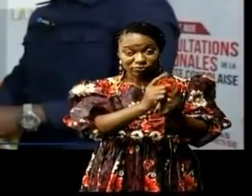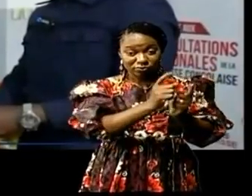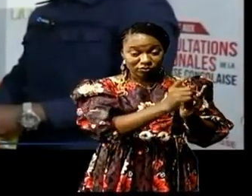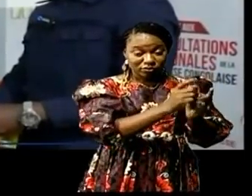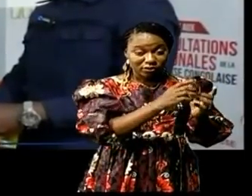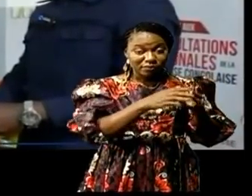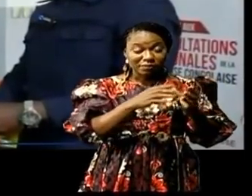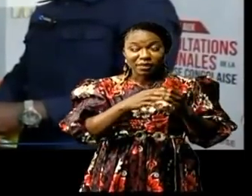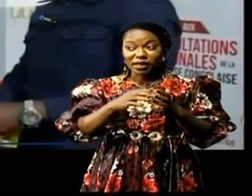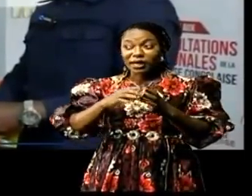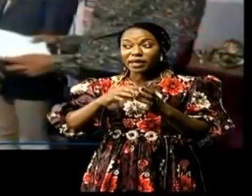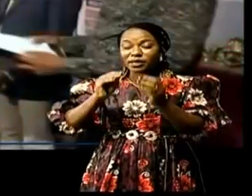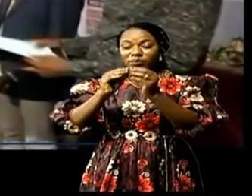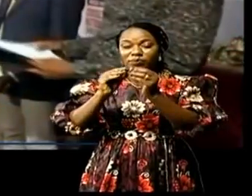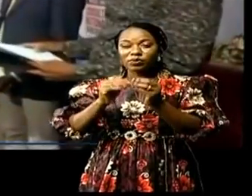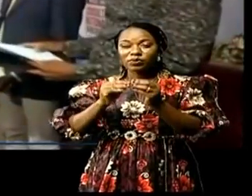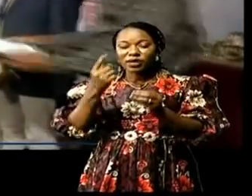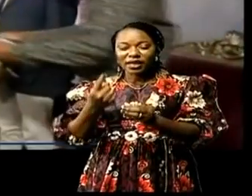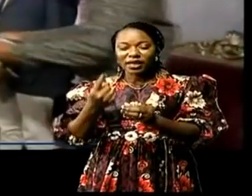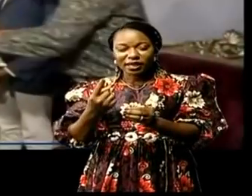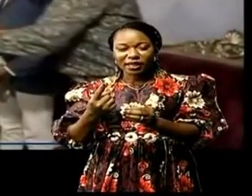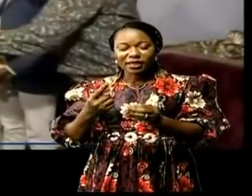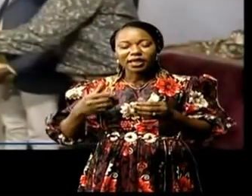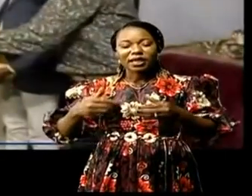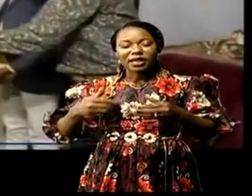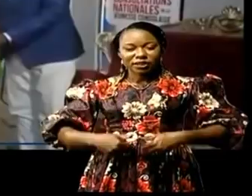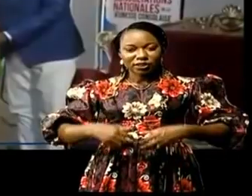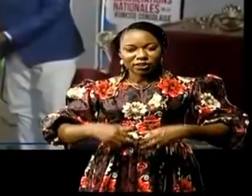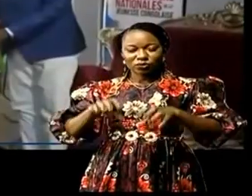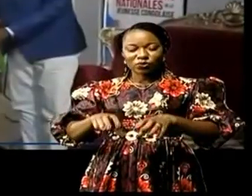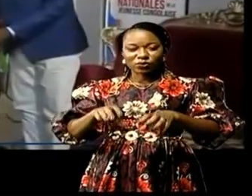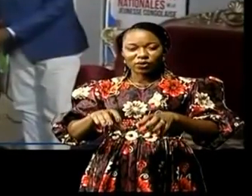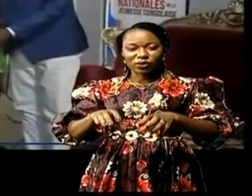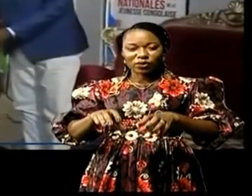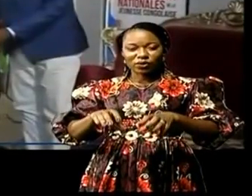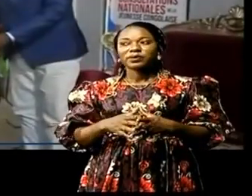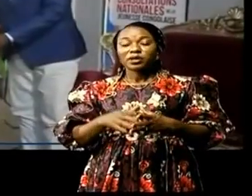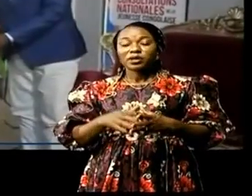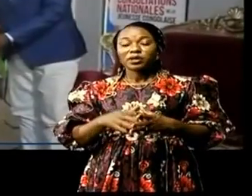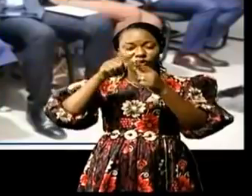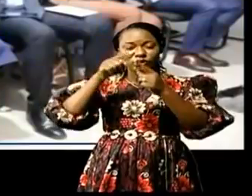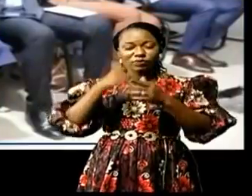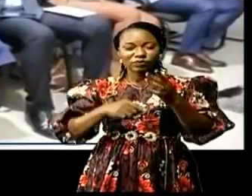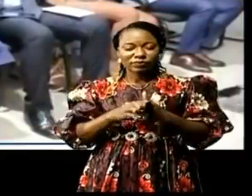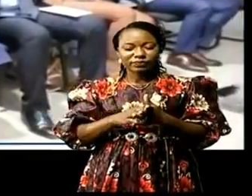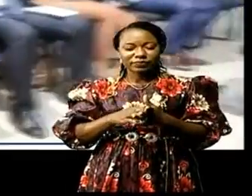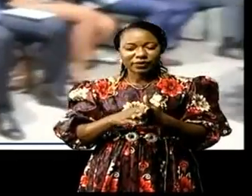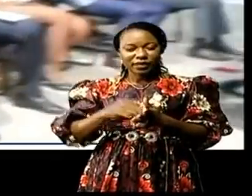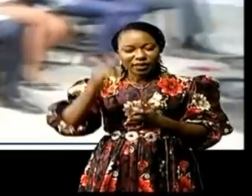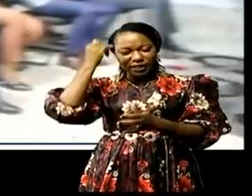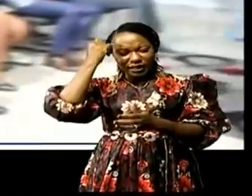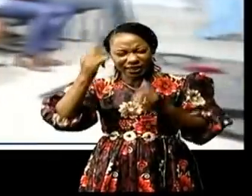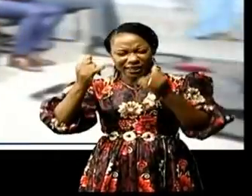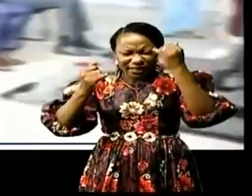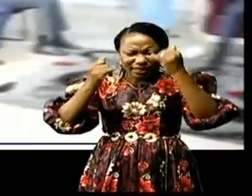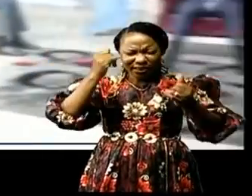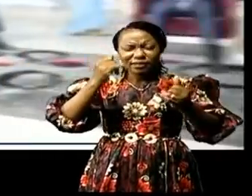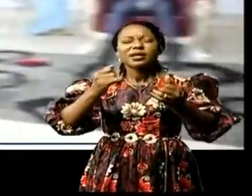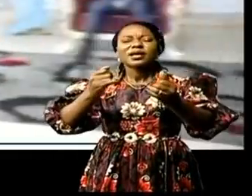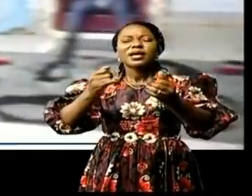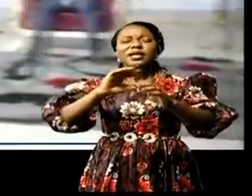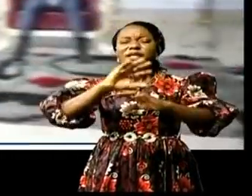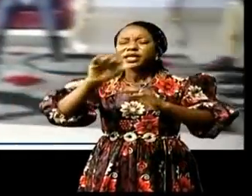de la jeunesse congolaise, William Mukambila. Objectif, récolter les avis et considérations